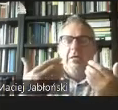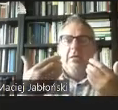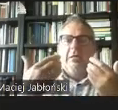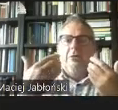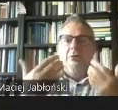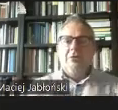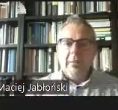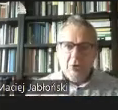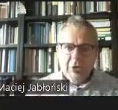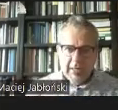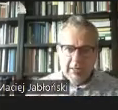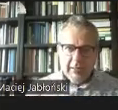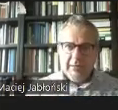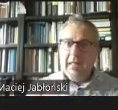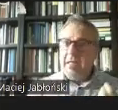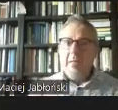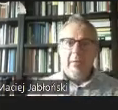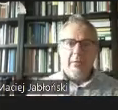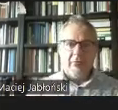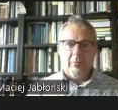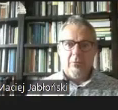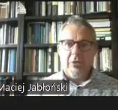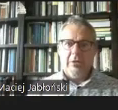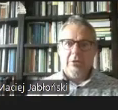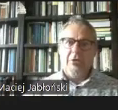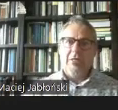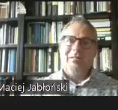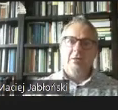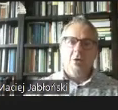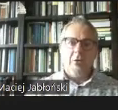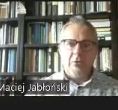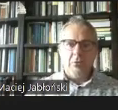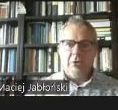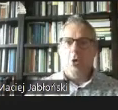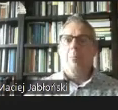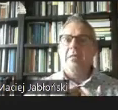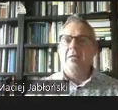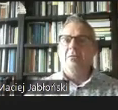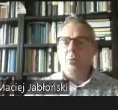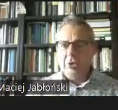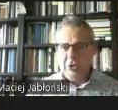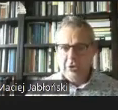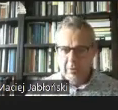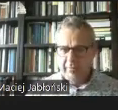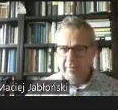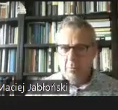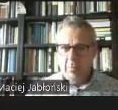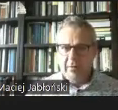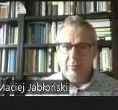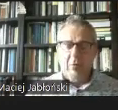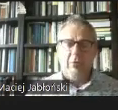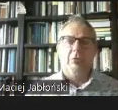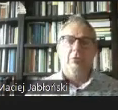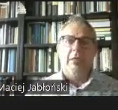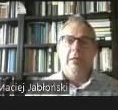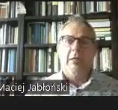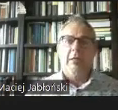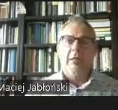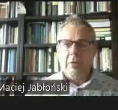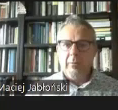powiedzieliście, samodzielne. Na ile będą samodzielne? Czy te kategorie, które się obecnie, współcześnie pojawiają bardzo